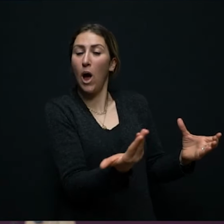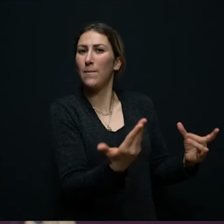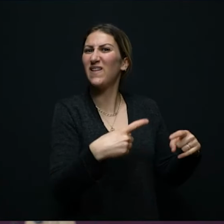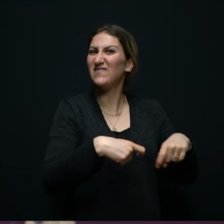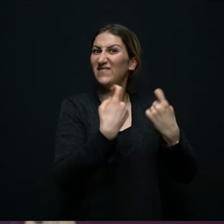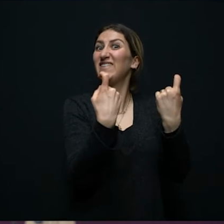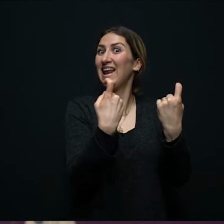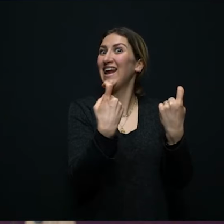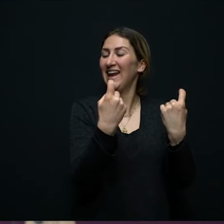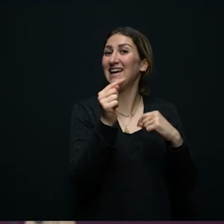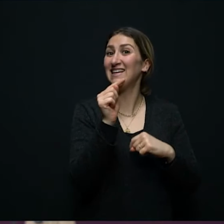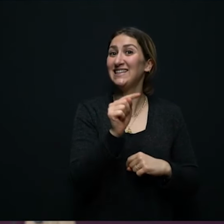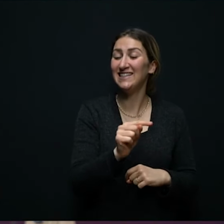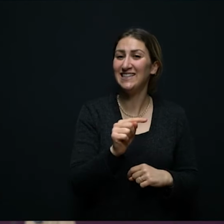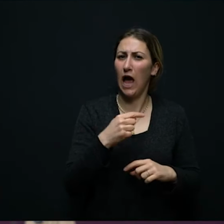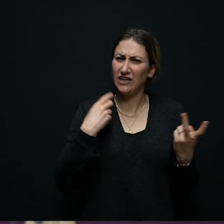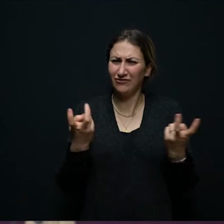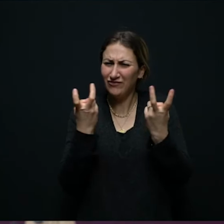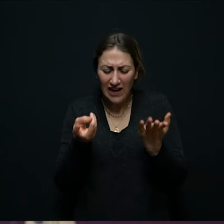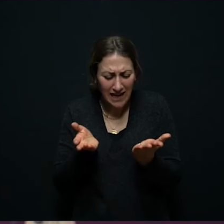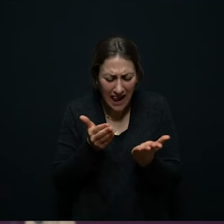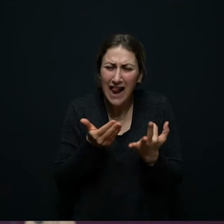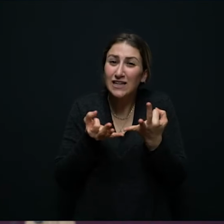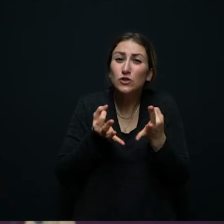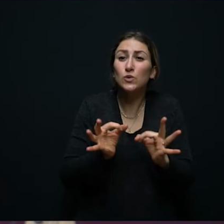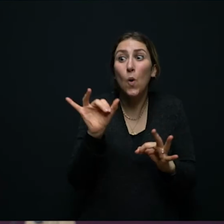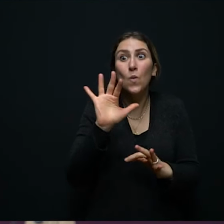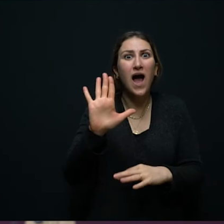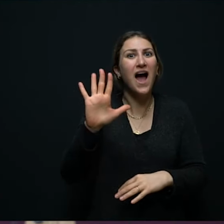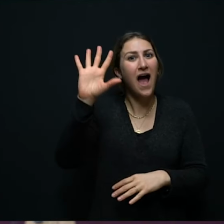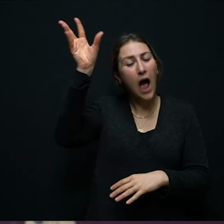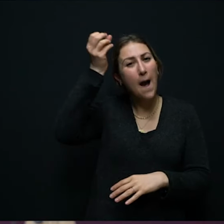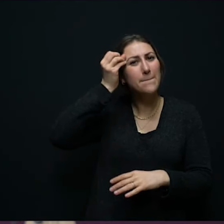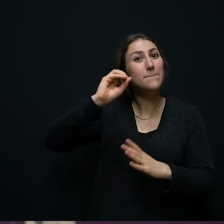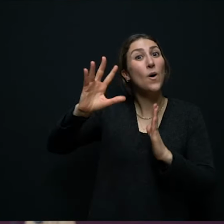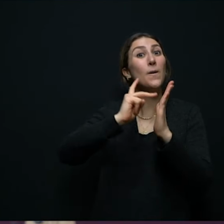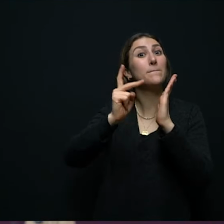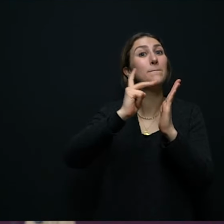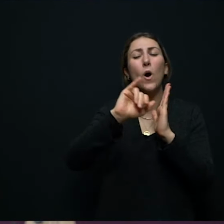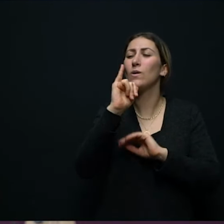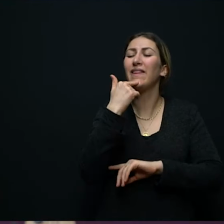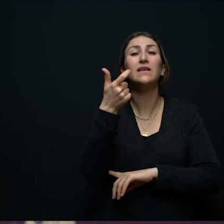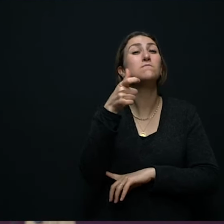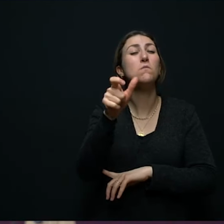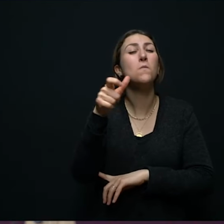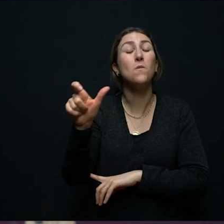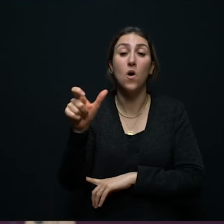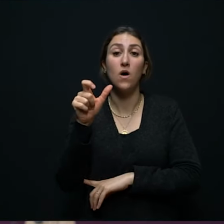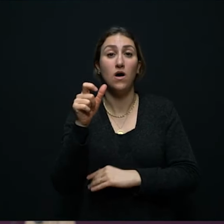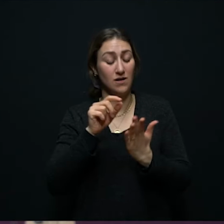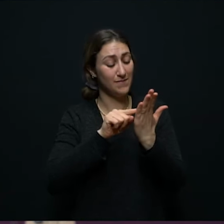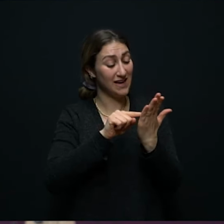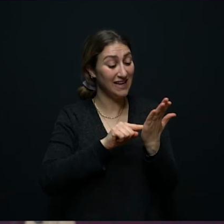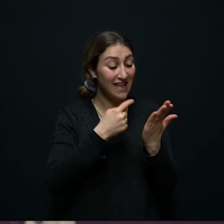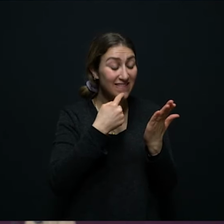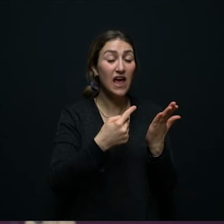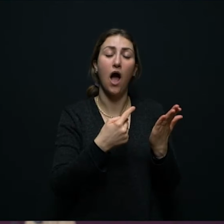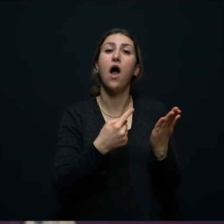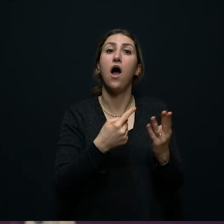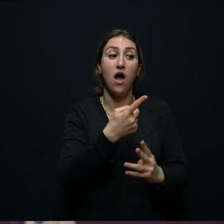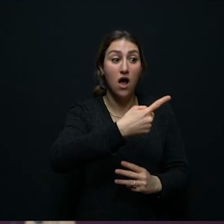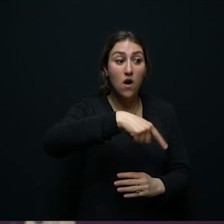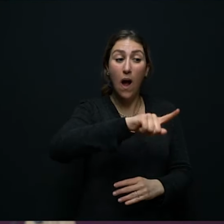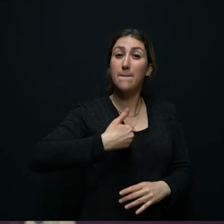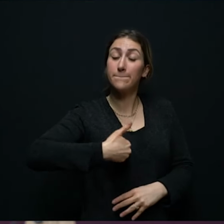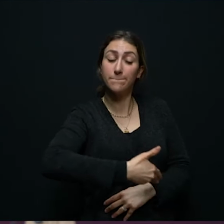texte pour être sûr de bien utiliser les mots de paul mais il dira qu ils sont un modèle pour toute la macédoine si je ne